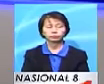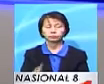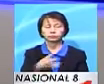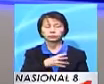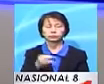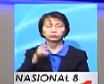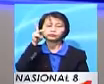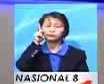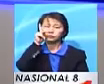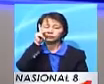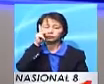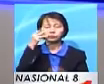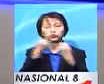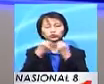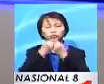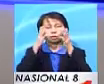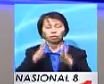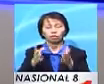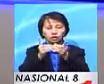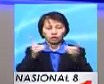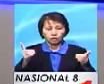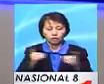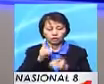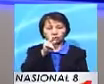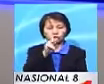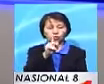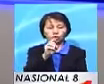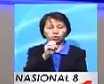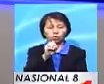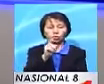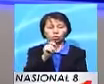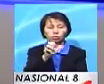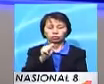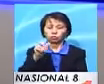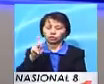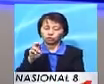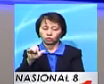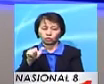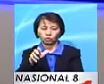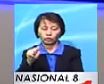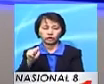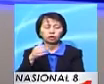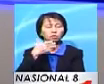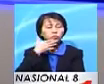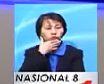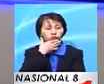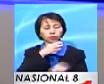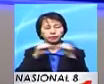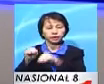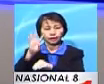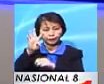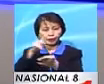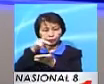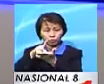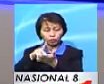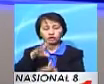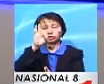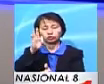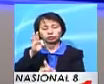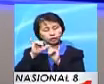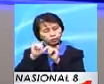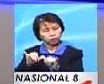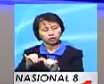Sementara itu di Kedah pula jumlah penduduk di daerah Kota Kuala Muda yang dipindahkan ke 4 pusat pemindahan kekal 94 orang